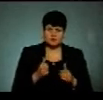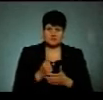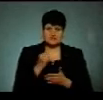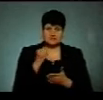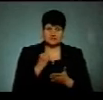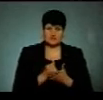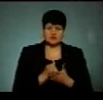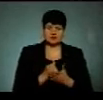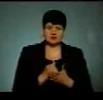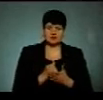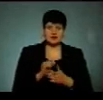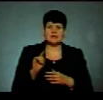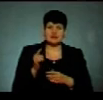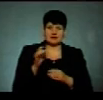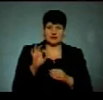затверджено тариф в розмірі